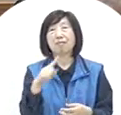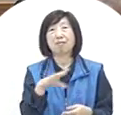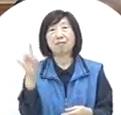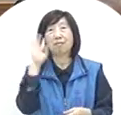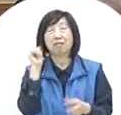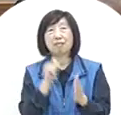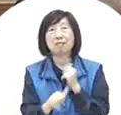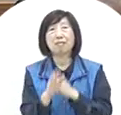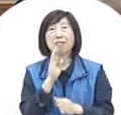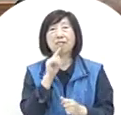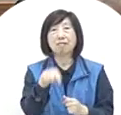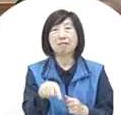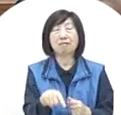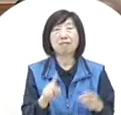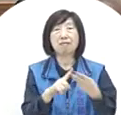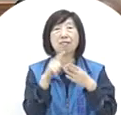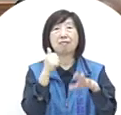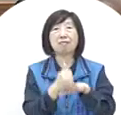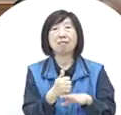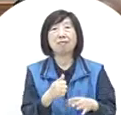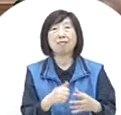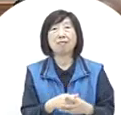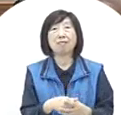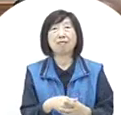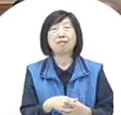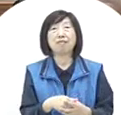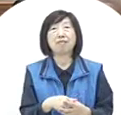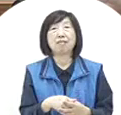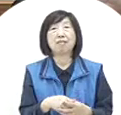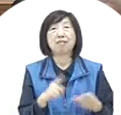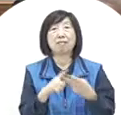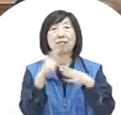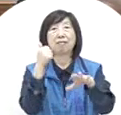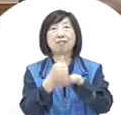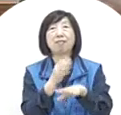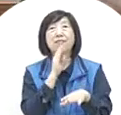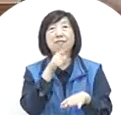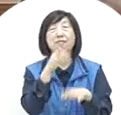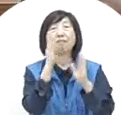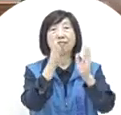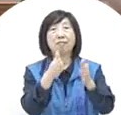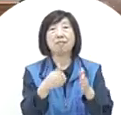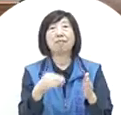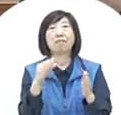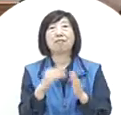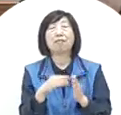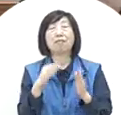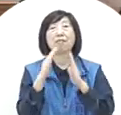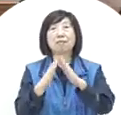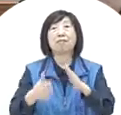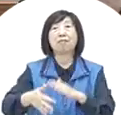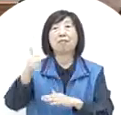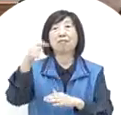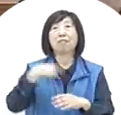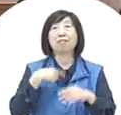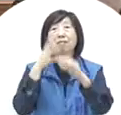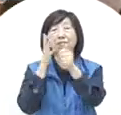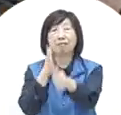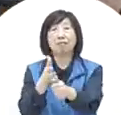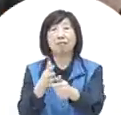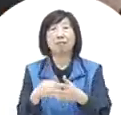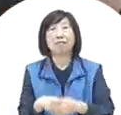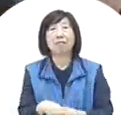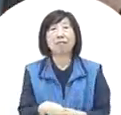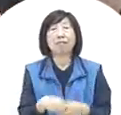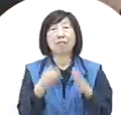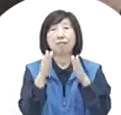吗？但是事实上，大量的一个推销的时候，是可以让他们回归到他们各自的通路去执行的。 本席要求齁，